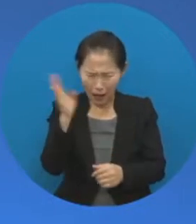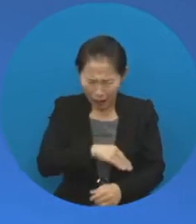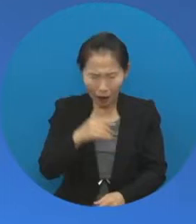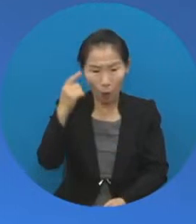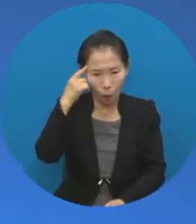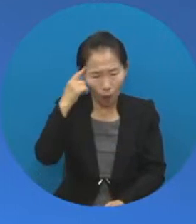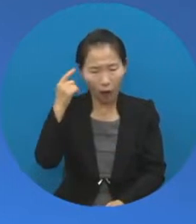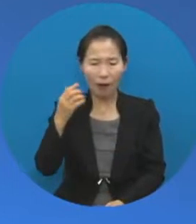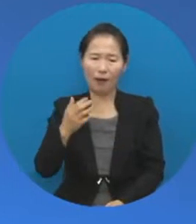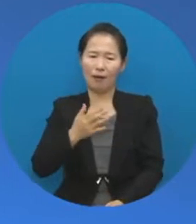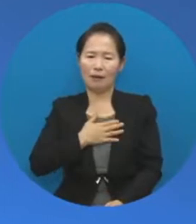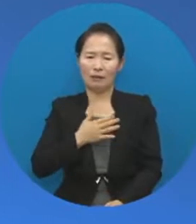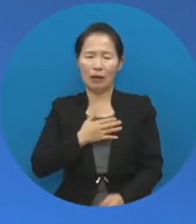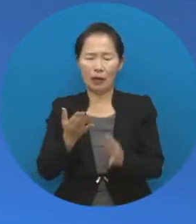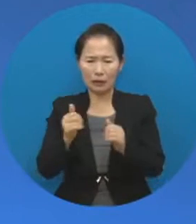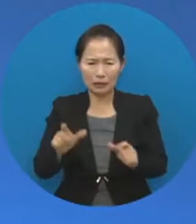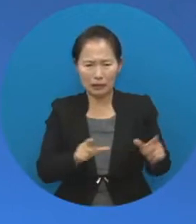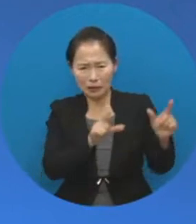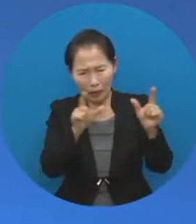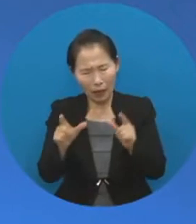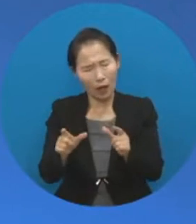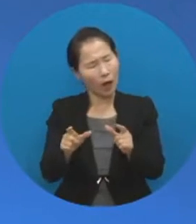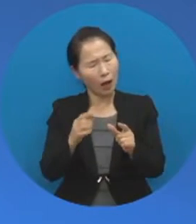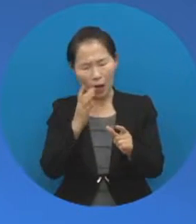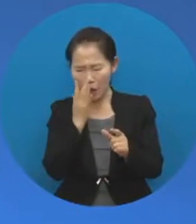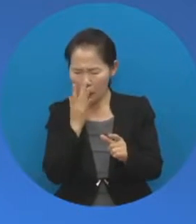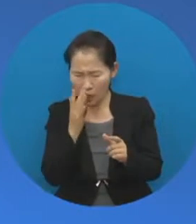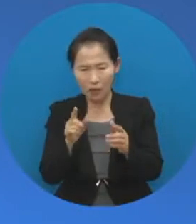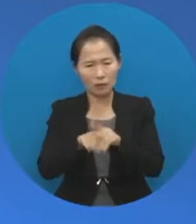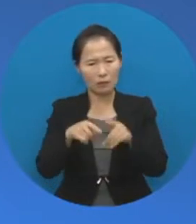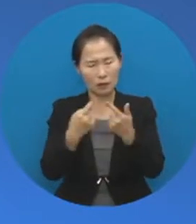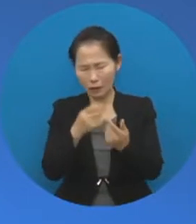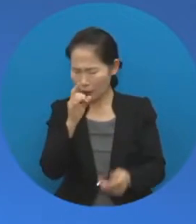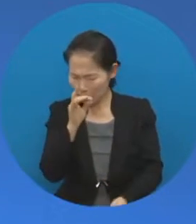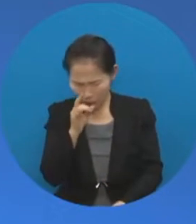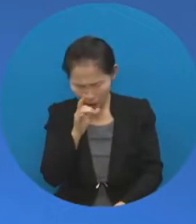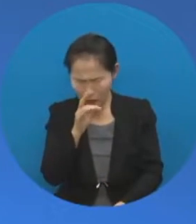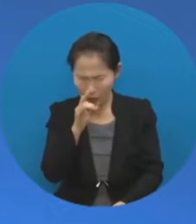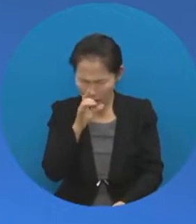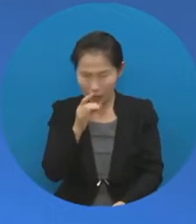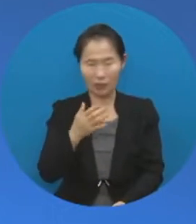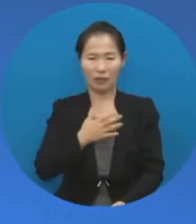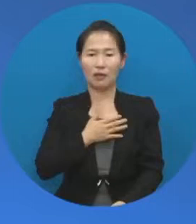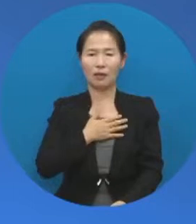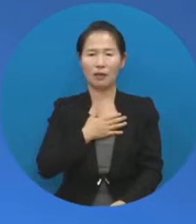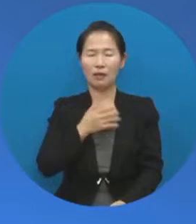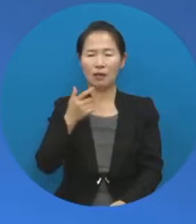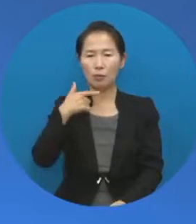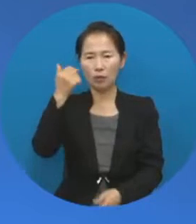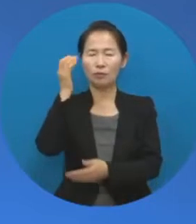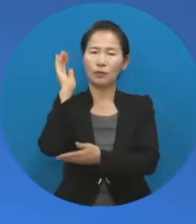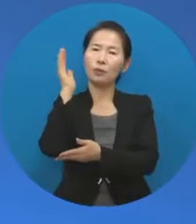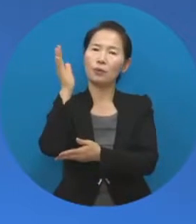살아야 되는 것인가? 그렇게 해석되지 않는 저에게 목사님 말씀을 통해서 하나님은